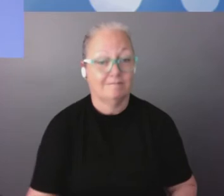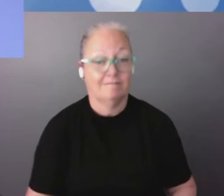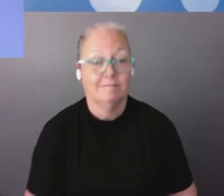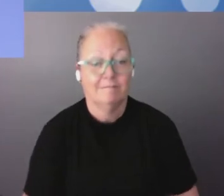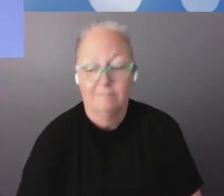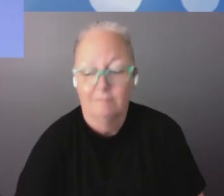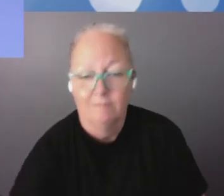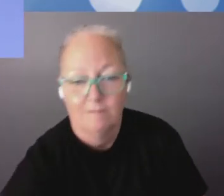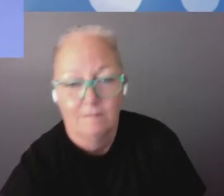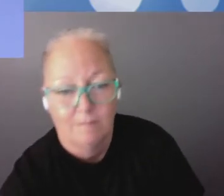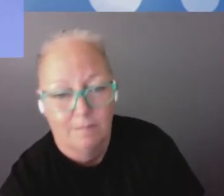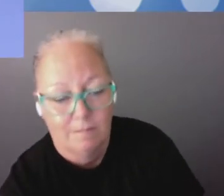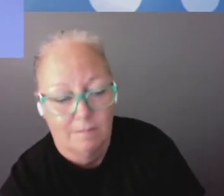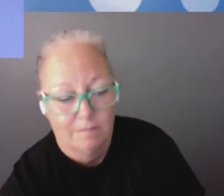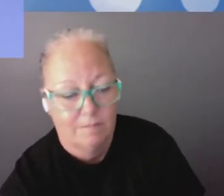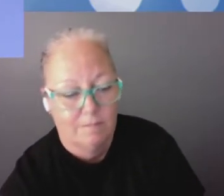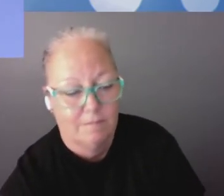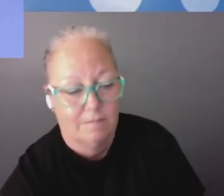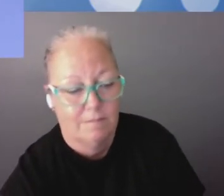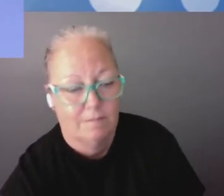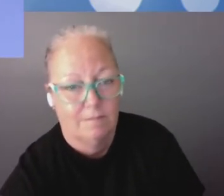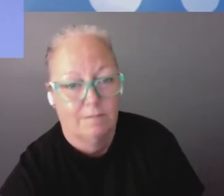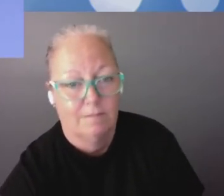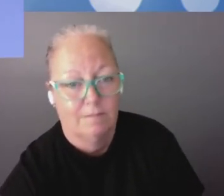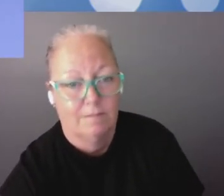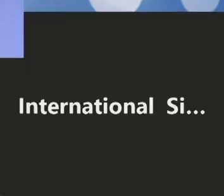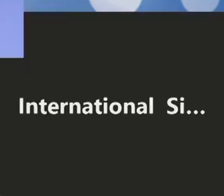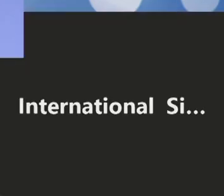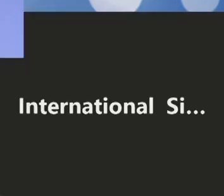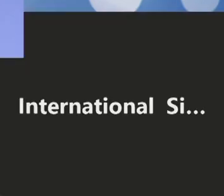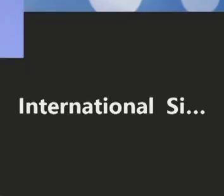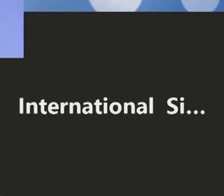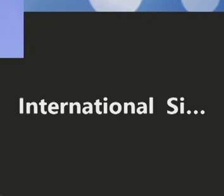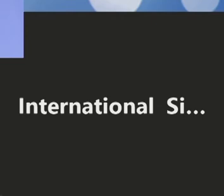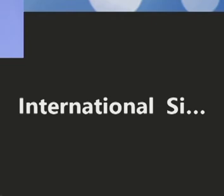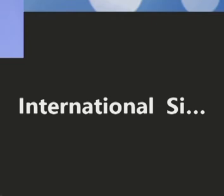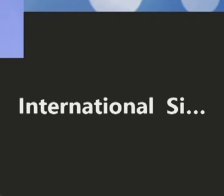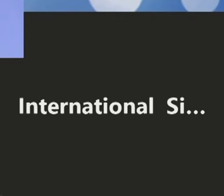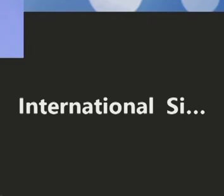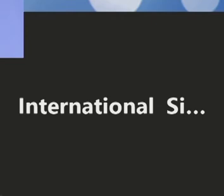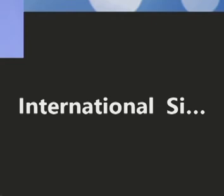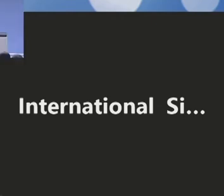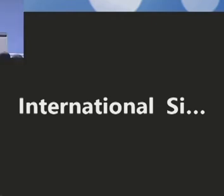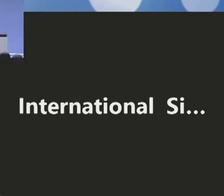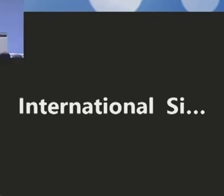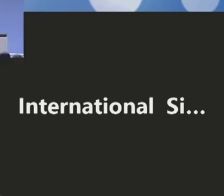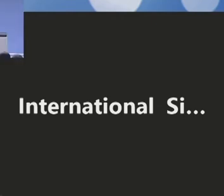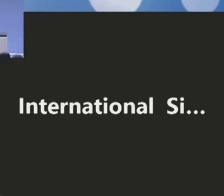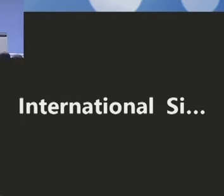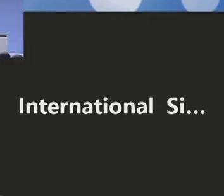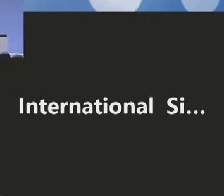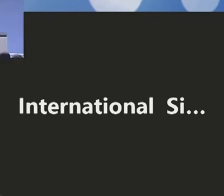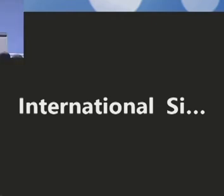Madame Martine. Maintenant, Monsieur Rapp Mupita, qui est président et directeur général du groupe MTN. Monsieur